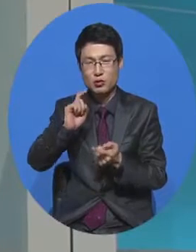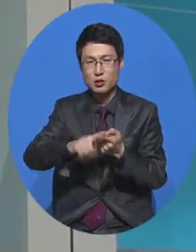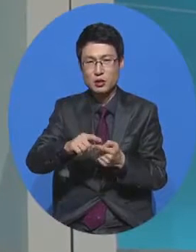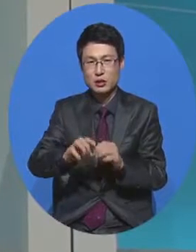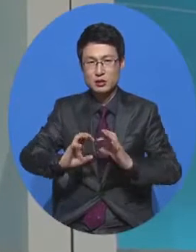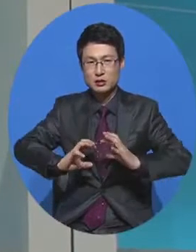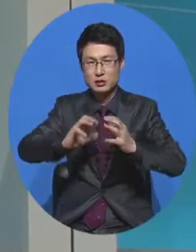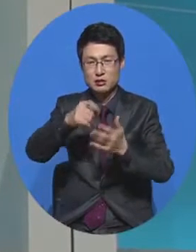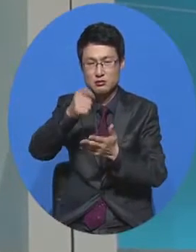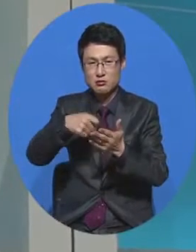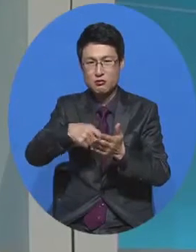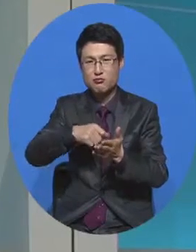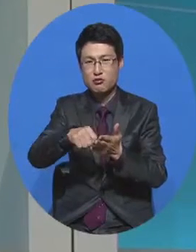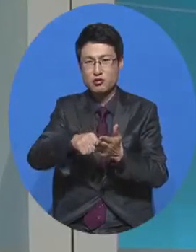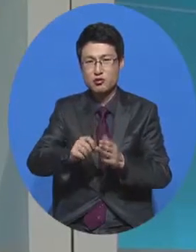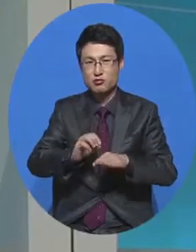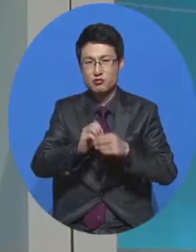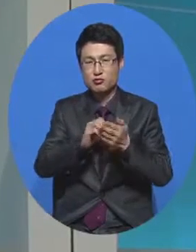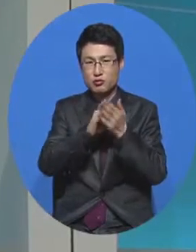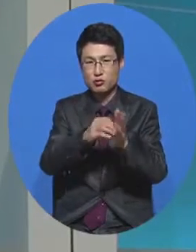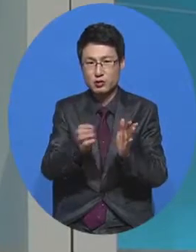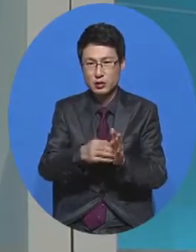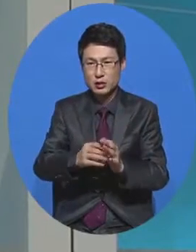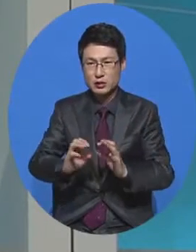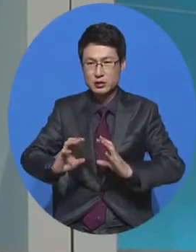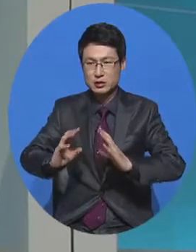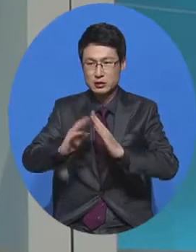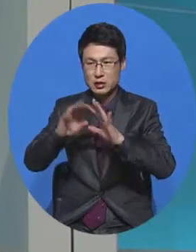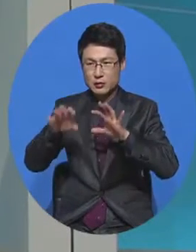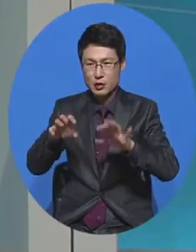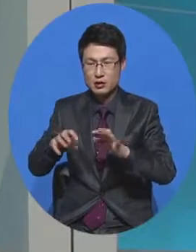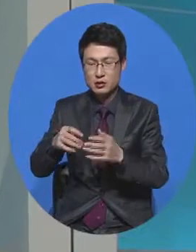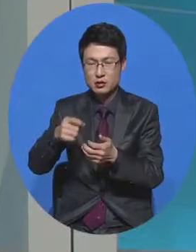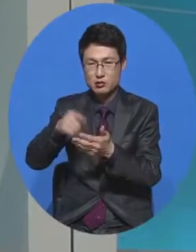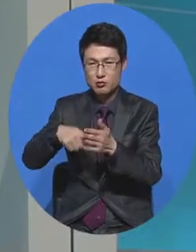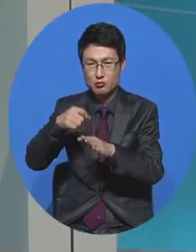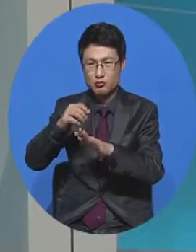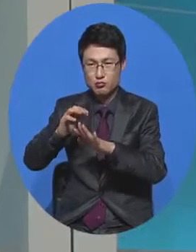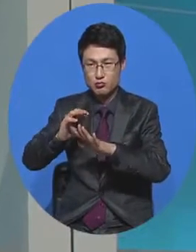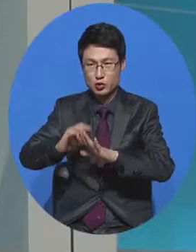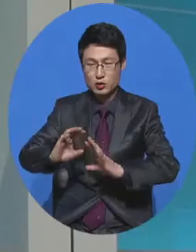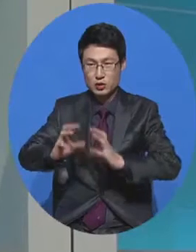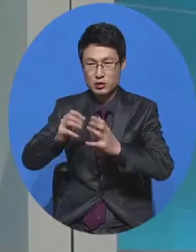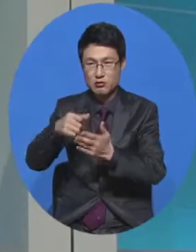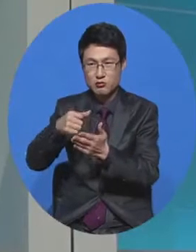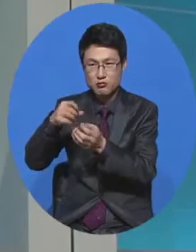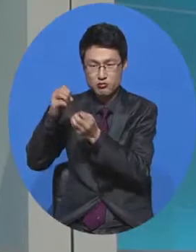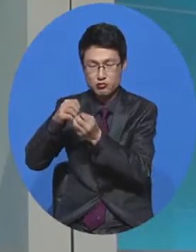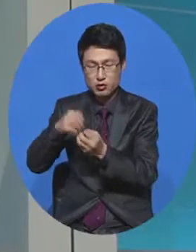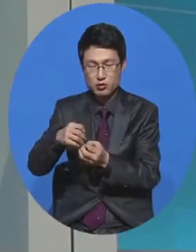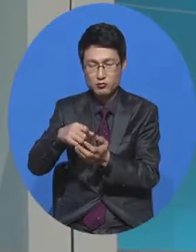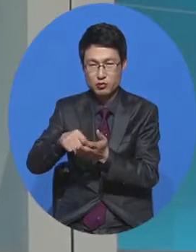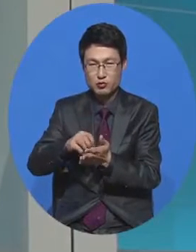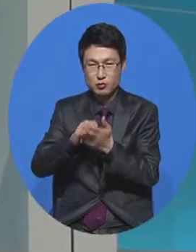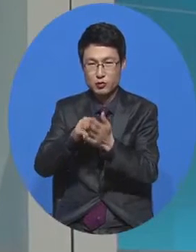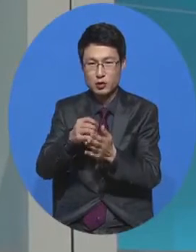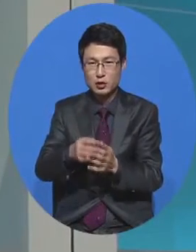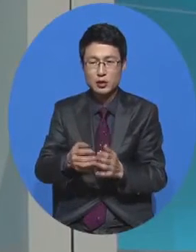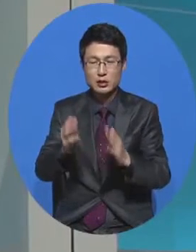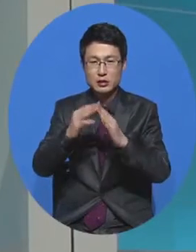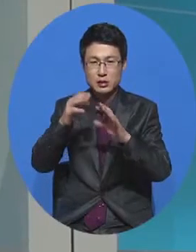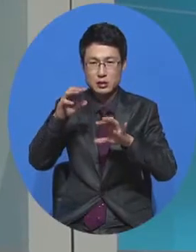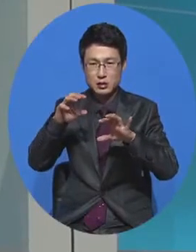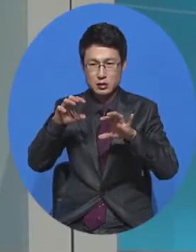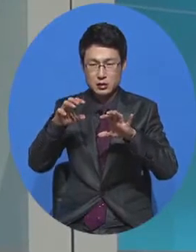문화의 서너 등재 드렸잖아요 새마을운동 기록물 도 문화 의 사안인데 새마을 기록 기록 음악 기록물은 본문의